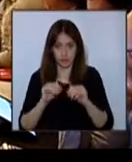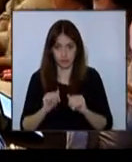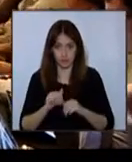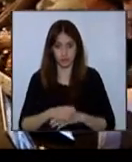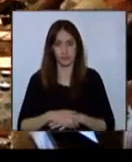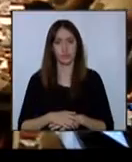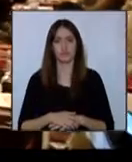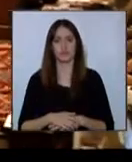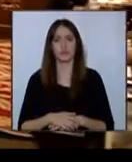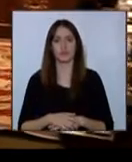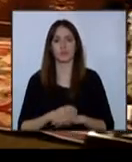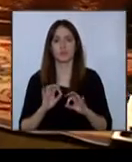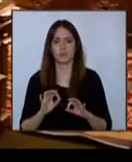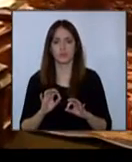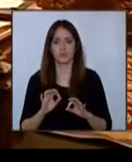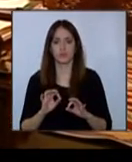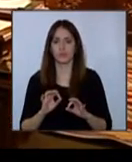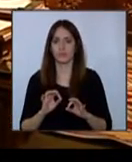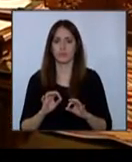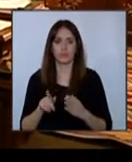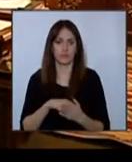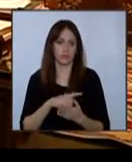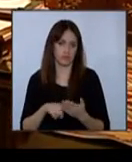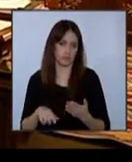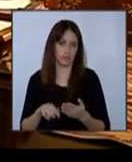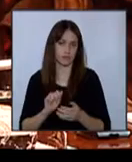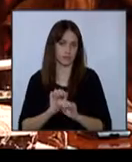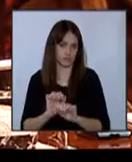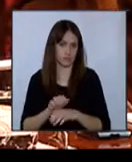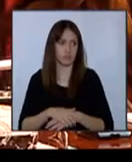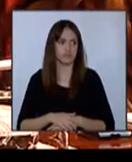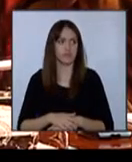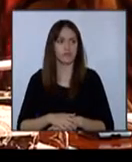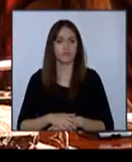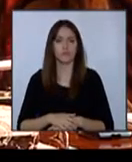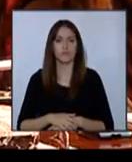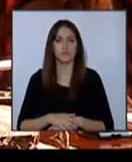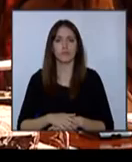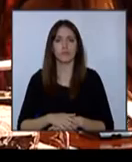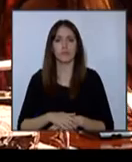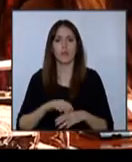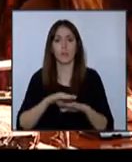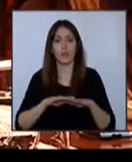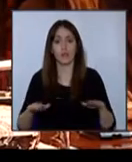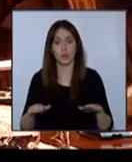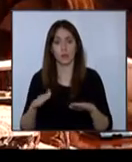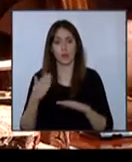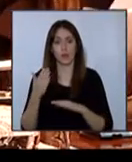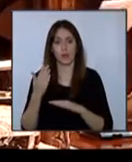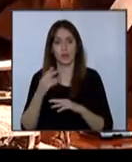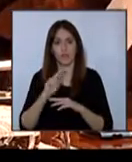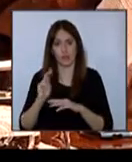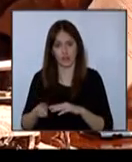Abstencions? Queda rebutjada la moció. Passem a moció presentada per Plataforma Bigatana de reconeixement als Mossos